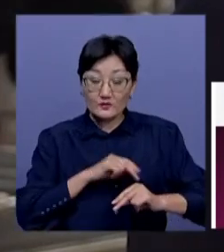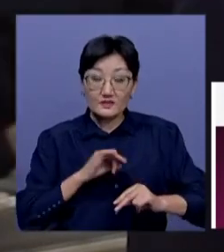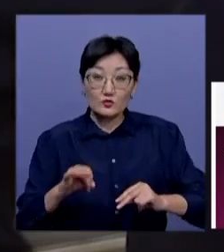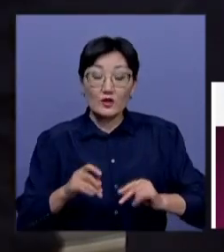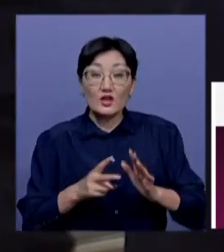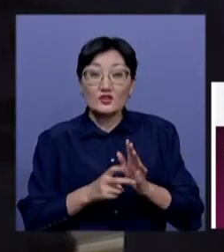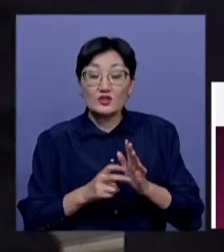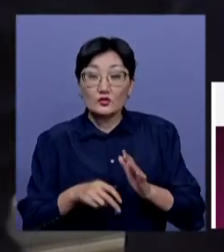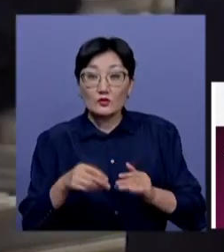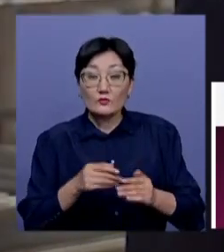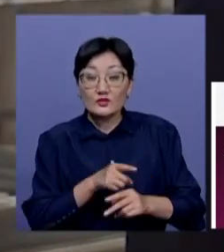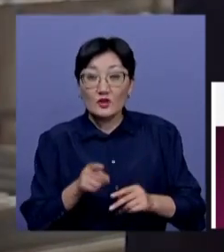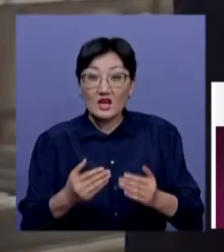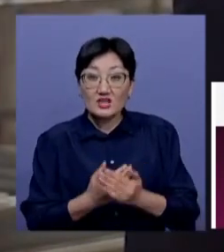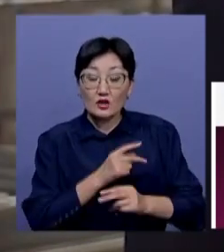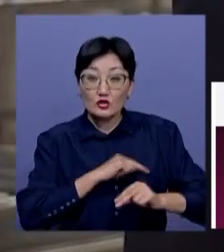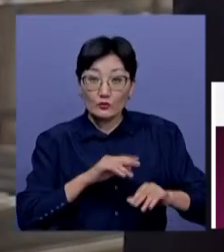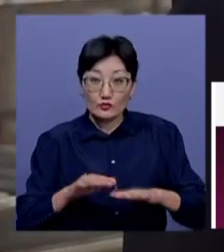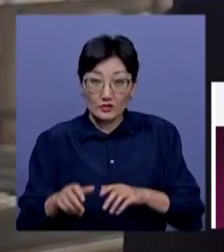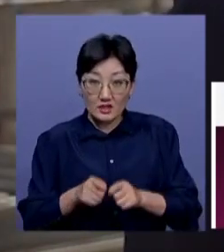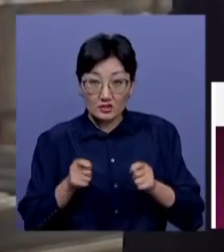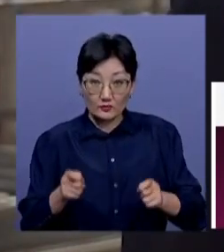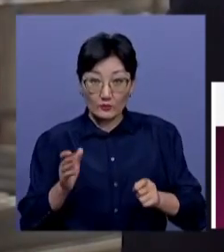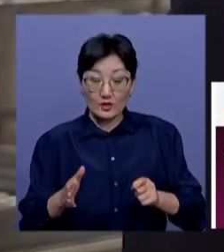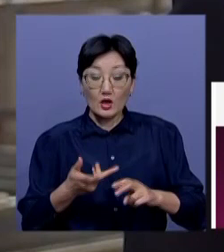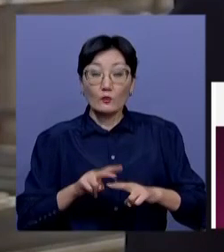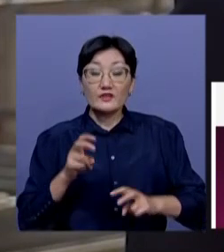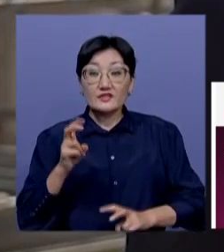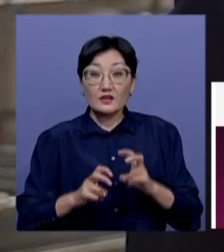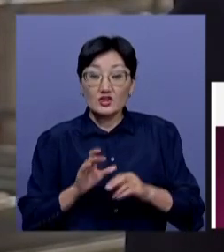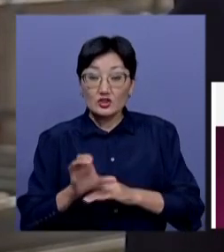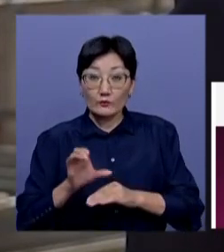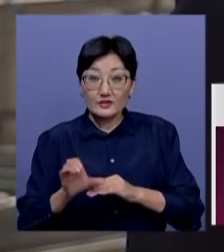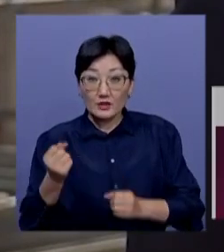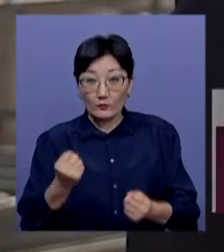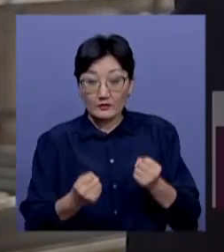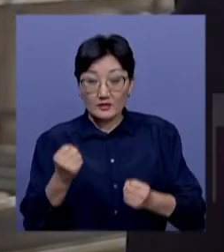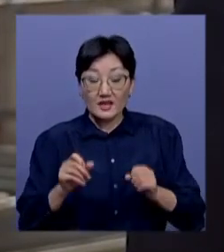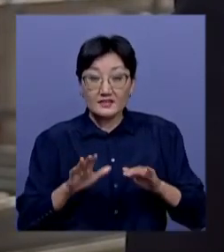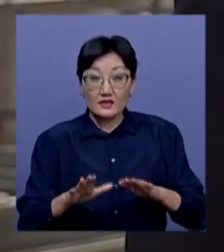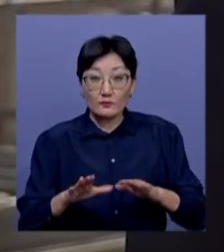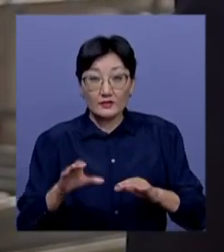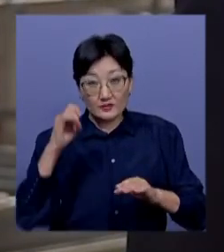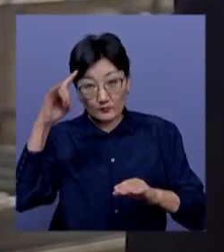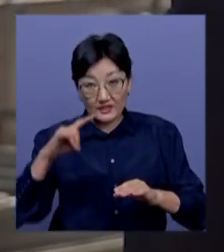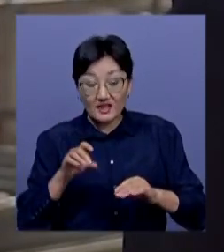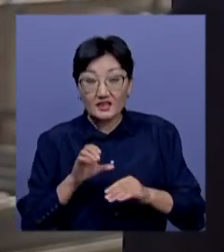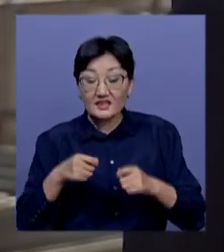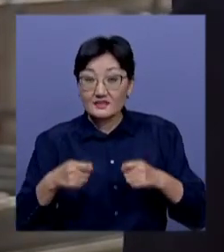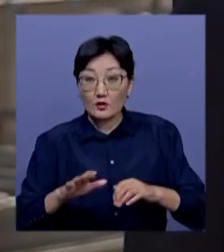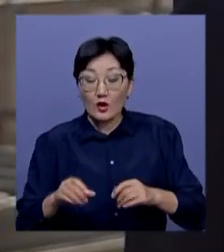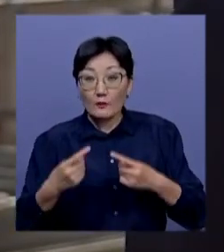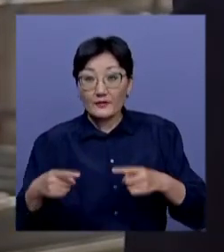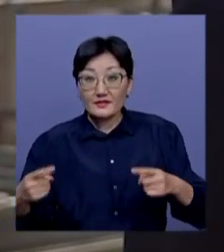де 700-ге дейін жаңа жұмыс орны ашылатын болады. Осы зауыттан шығарылған автомобильдер тек қана Қазақстанда сатылмай,